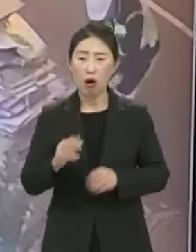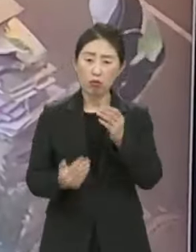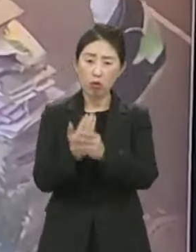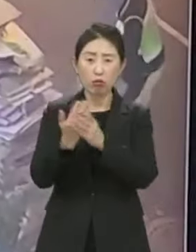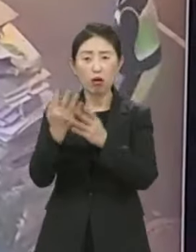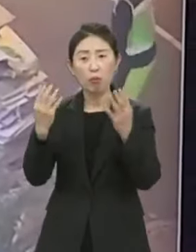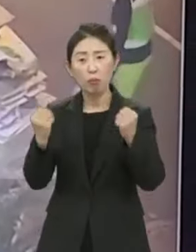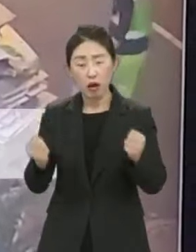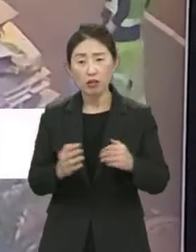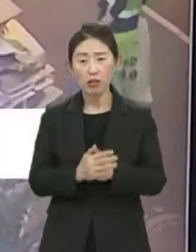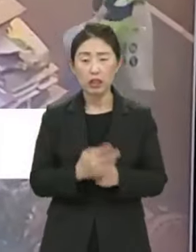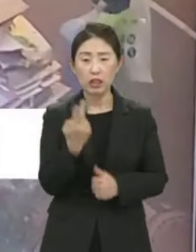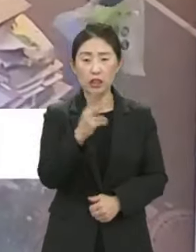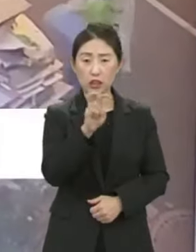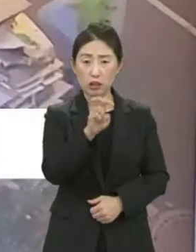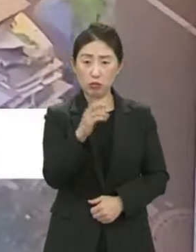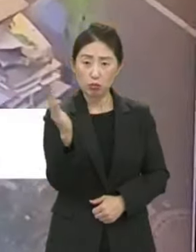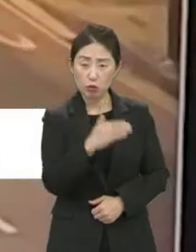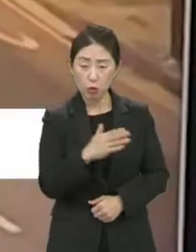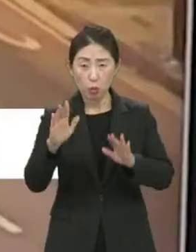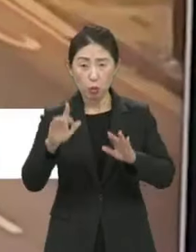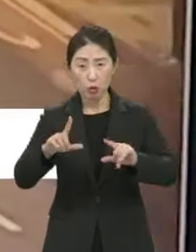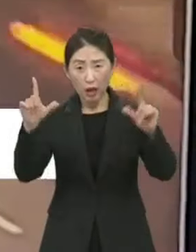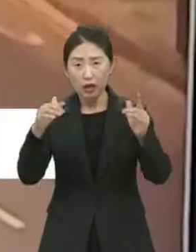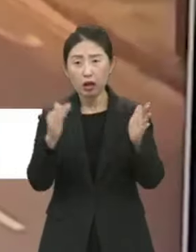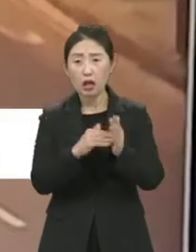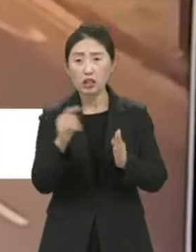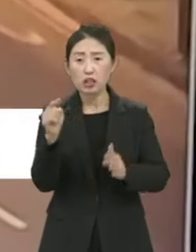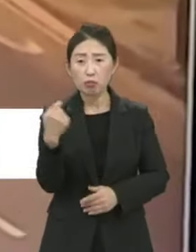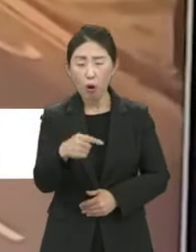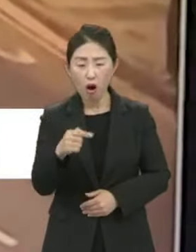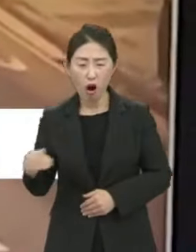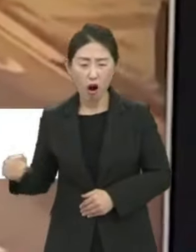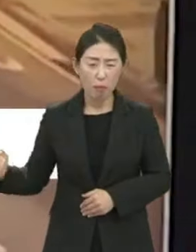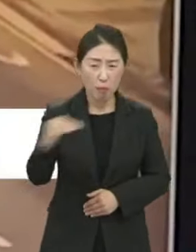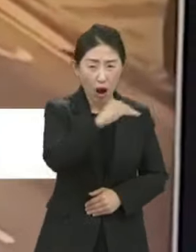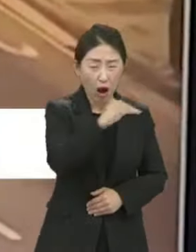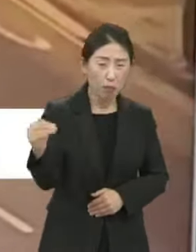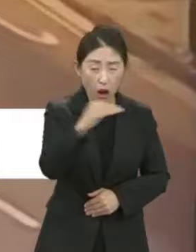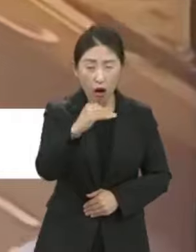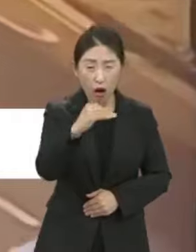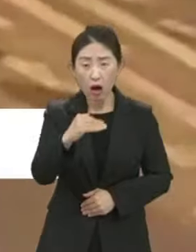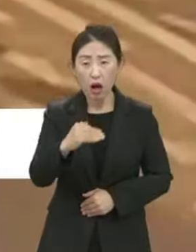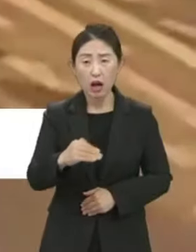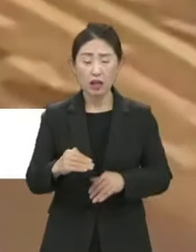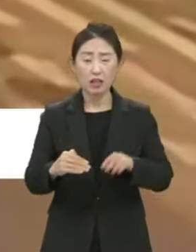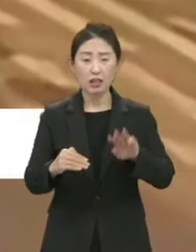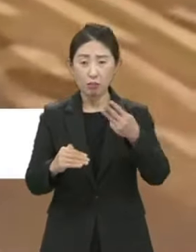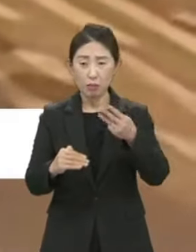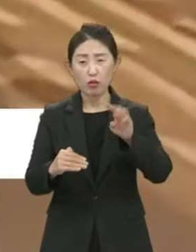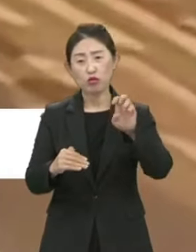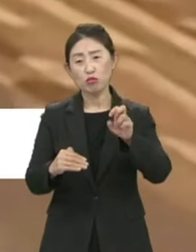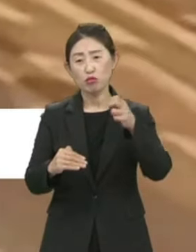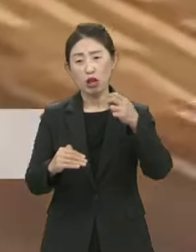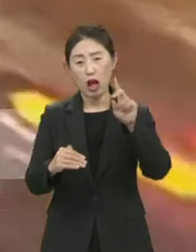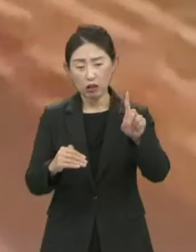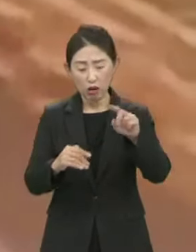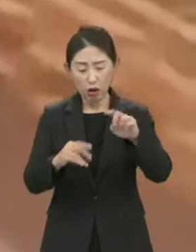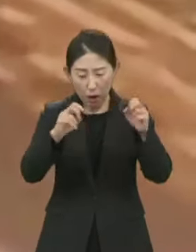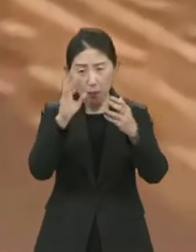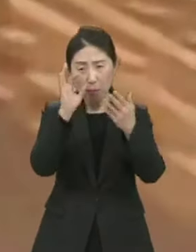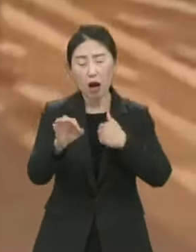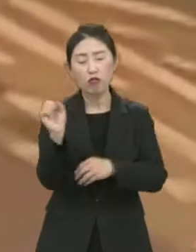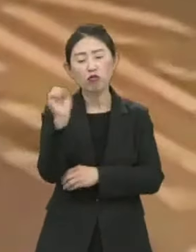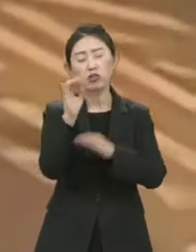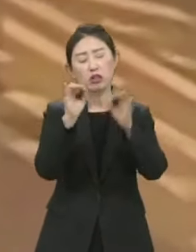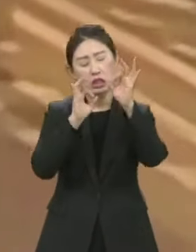국과수에서 지난 2020년부터 올해까지 급발진 주장 사고 31건을 분석한 결과 모두 운전자의 페달